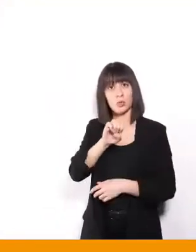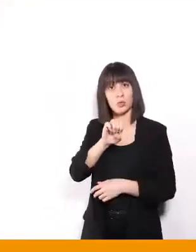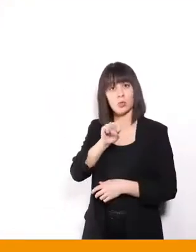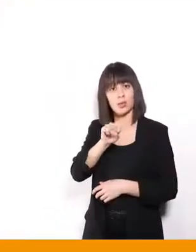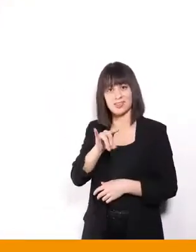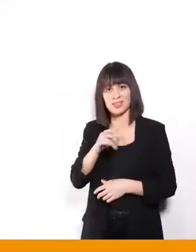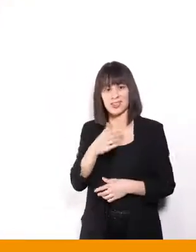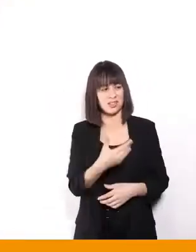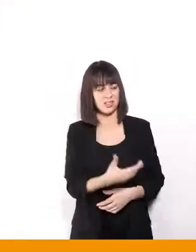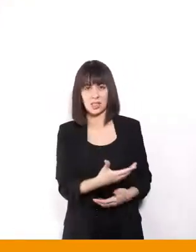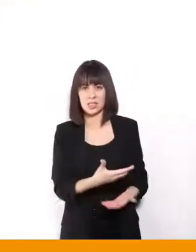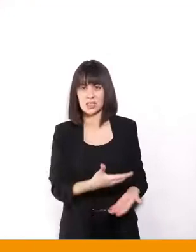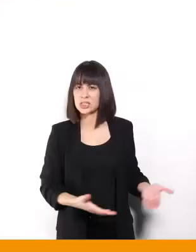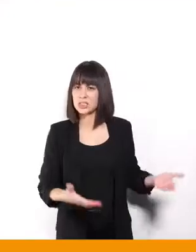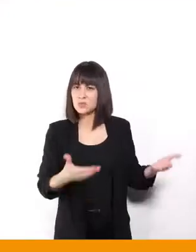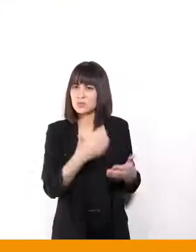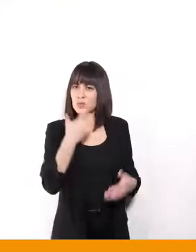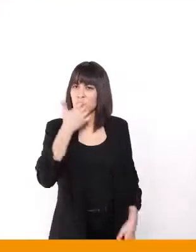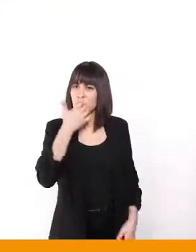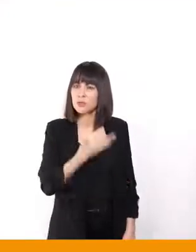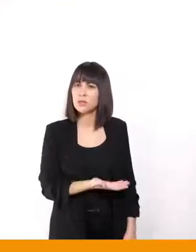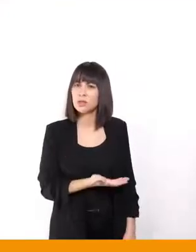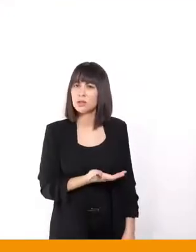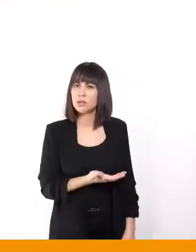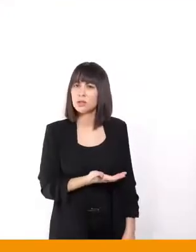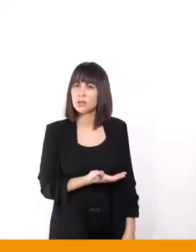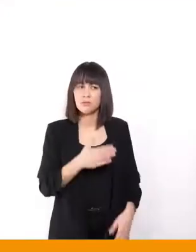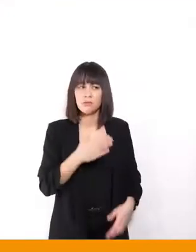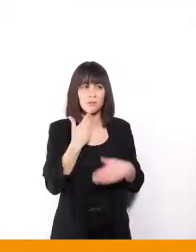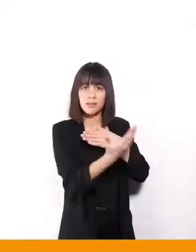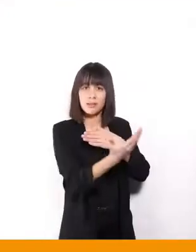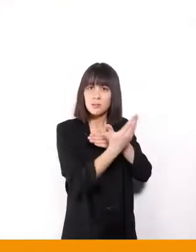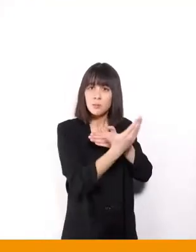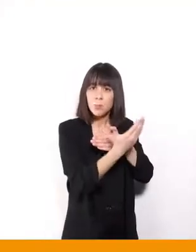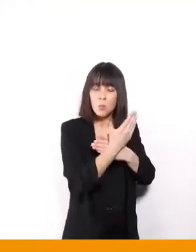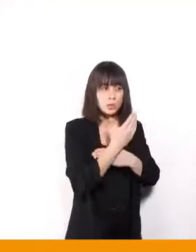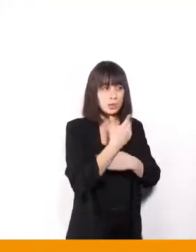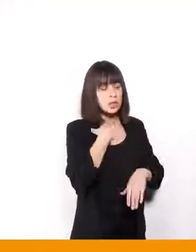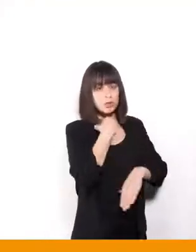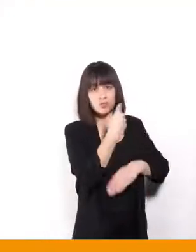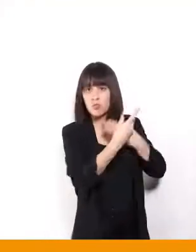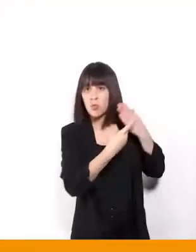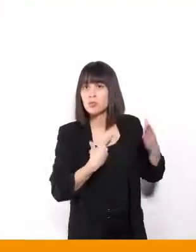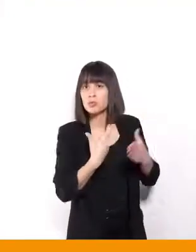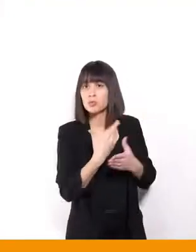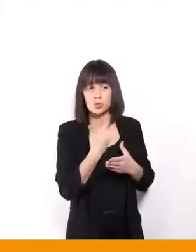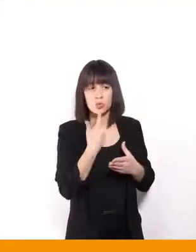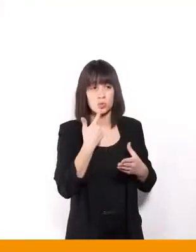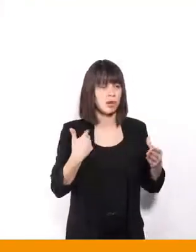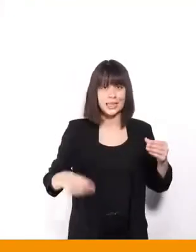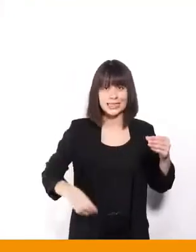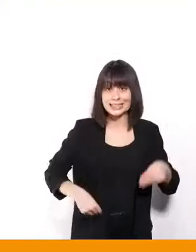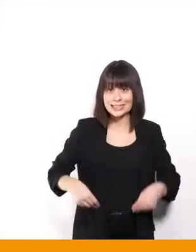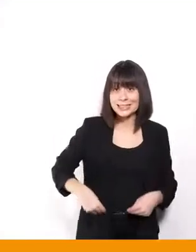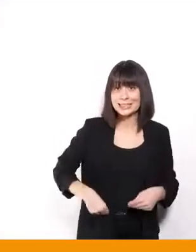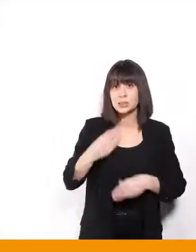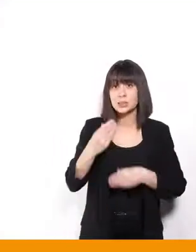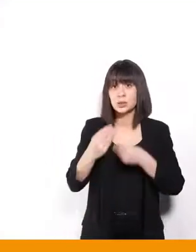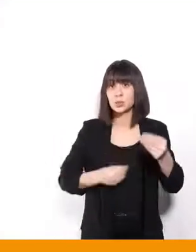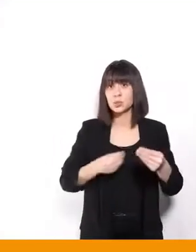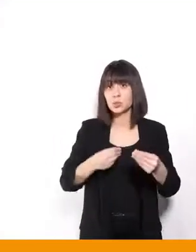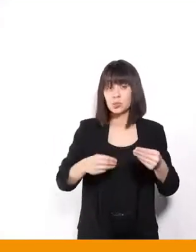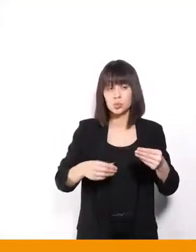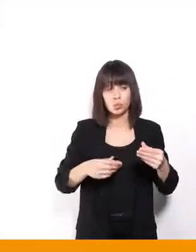maltraités. Le nombre de témoignages que je reçois, ou que ce soit d'ailleurs des directrices ou des directeurs d'établissements scolaires